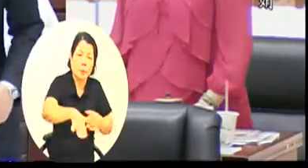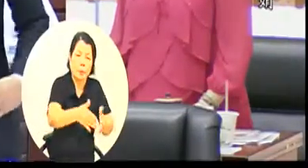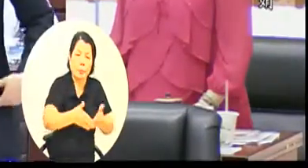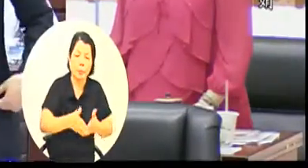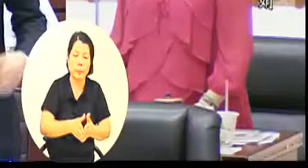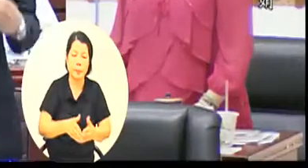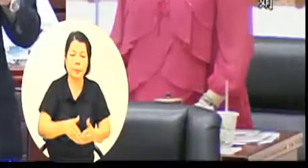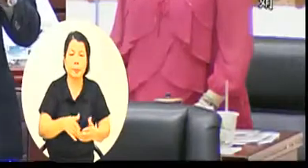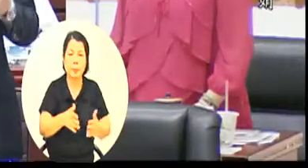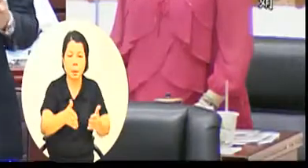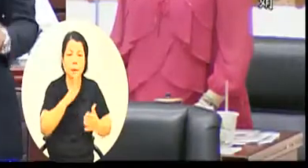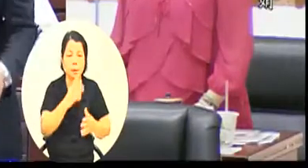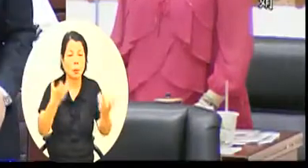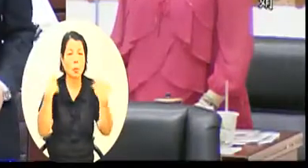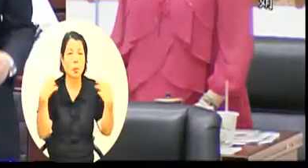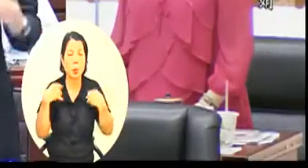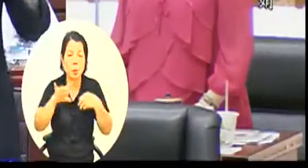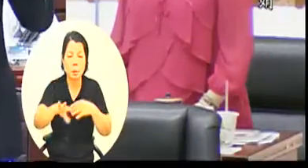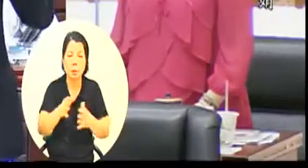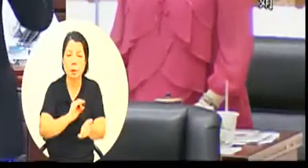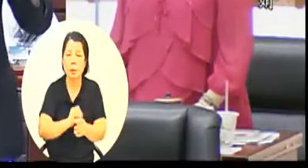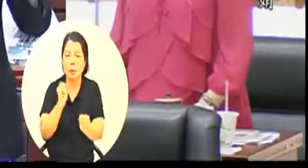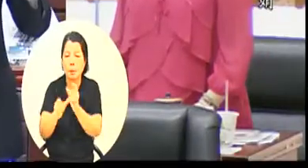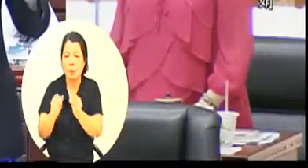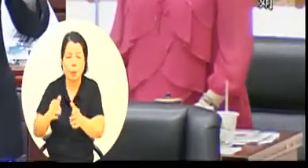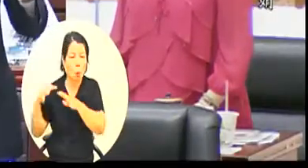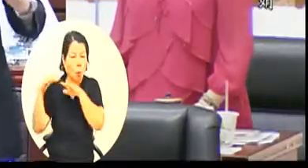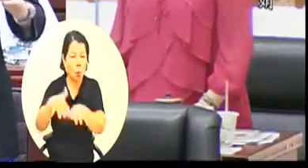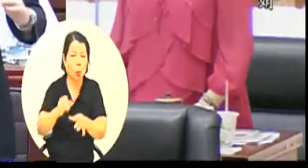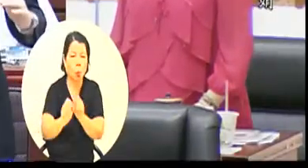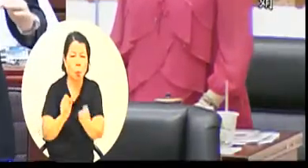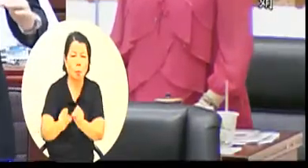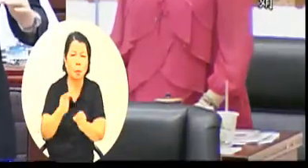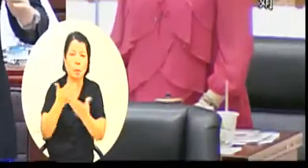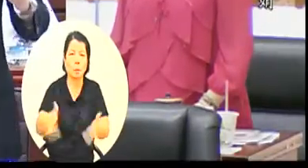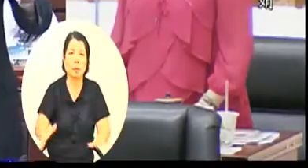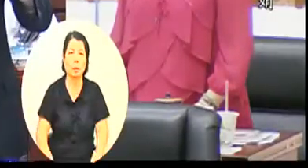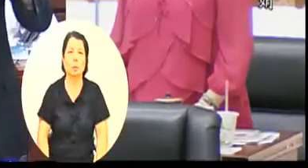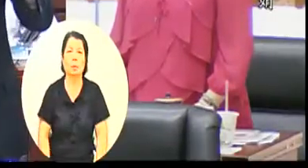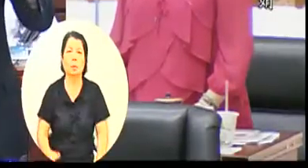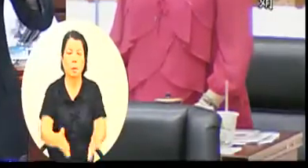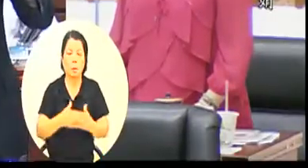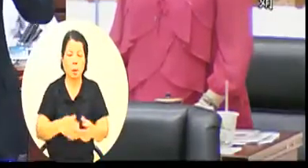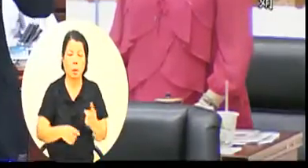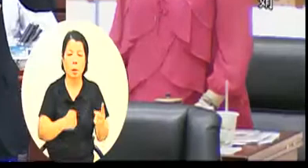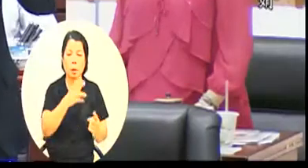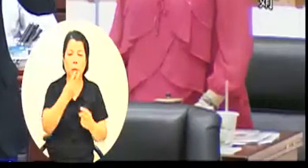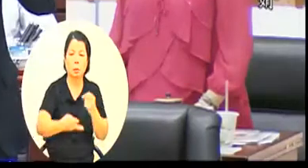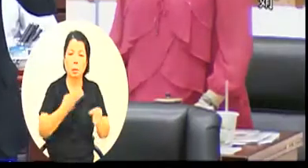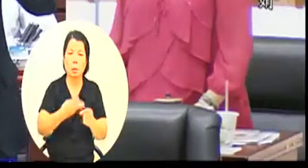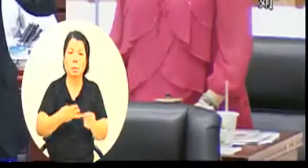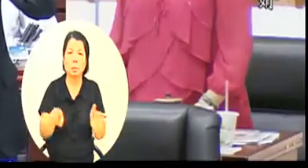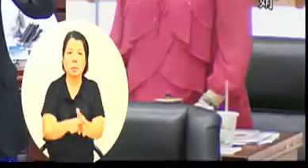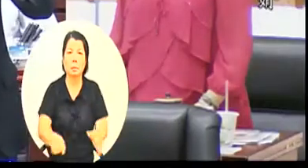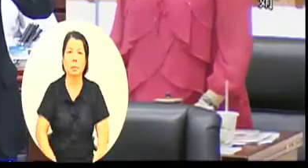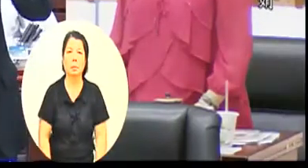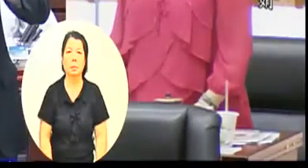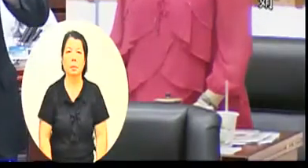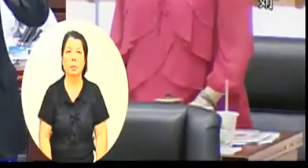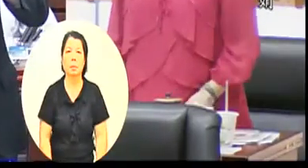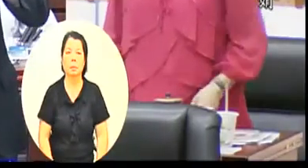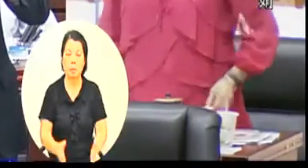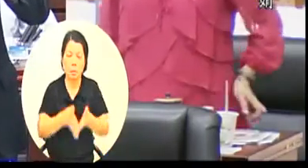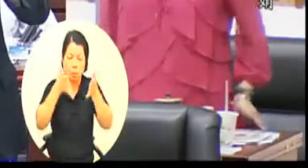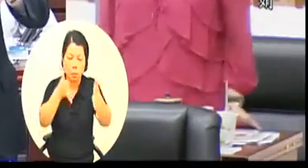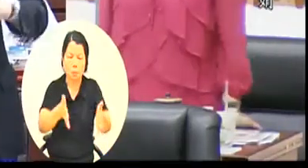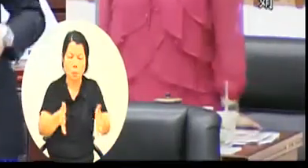的这种所谓的市场的实际上的功能。所以那个时候在我记得是在103年的时候才针